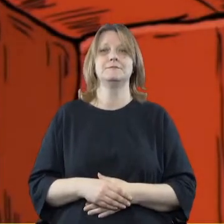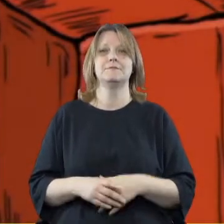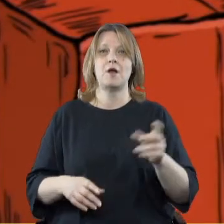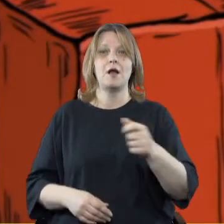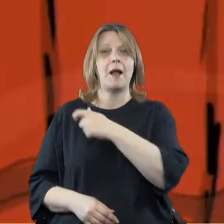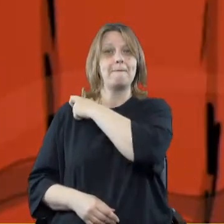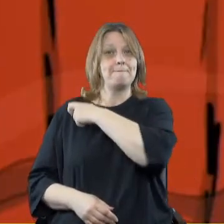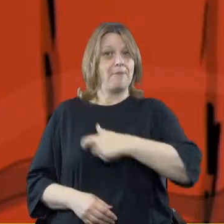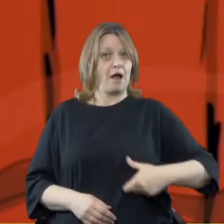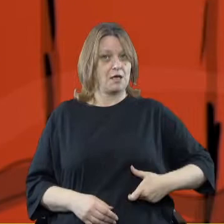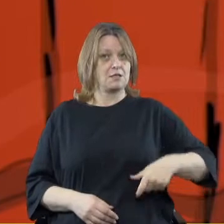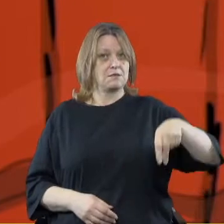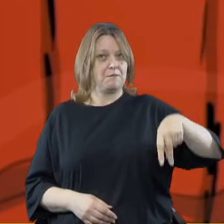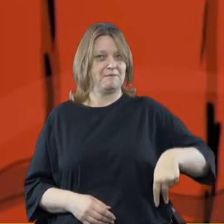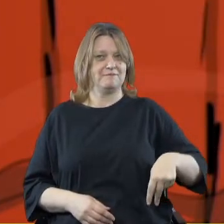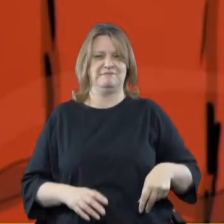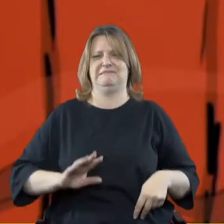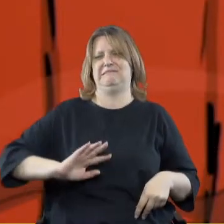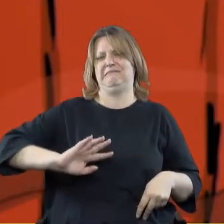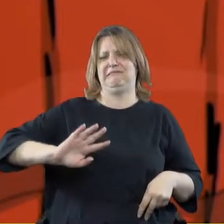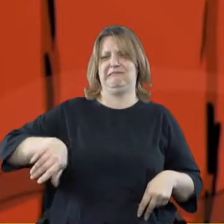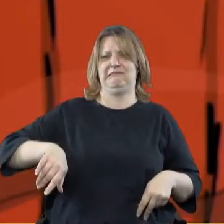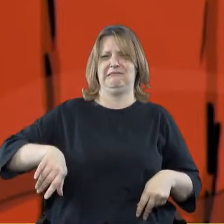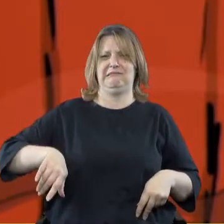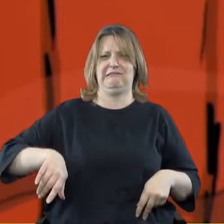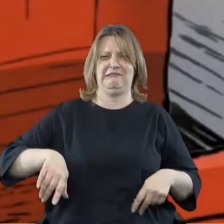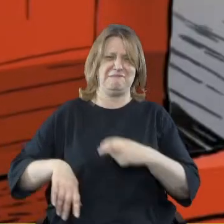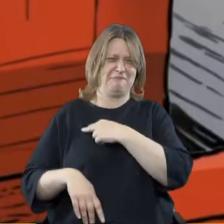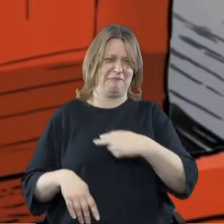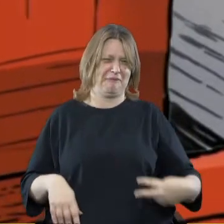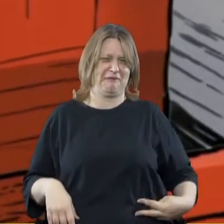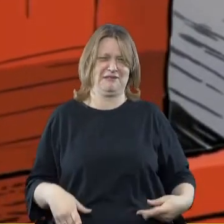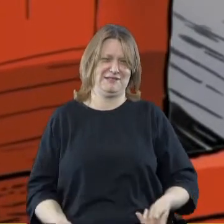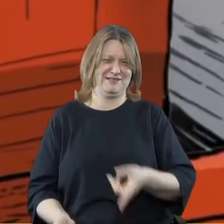Zapnij pasy. Co tam pasy? Zapinają mnie cieniasy.